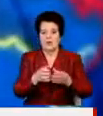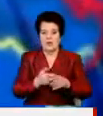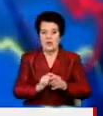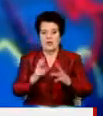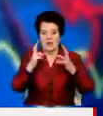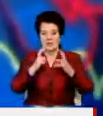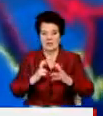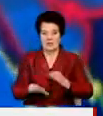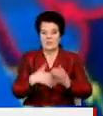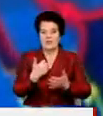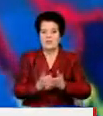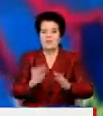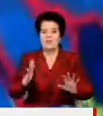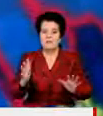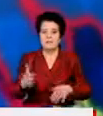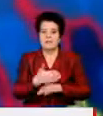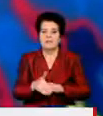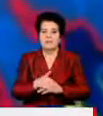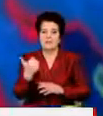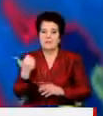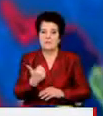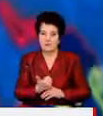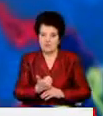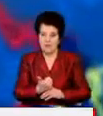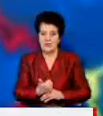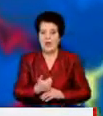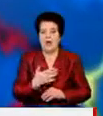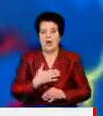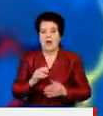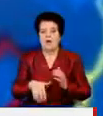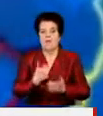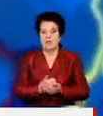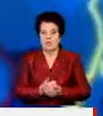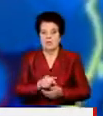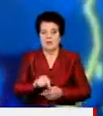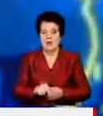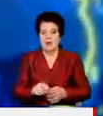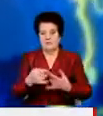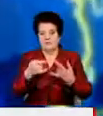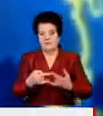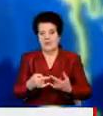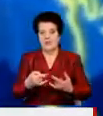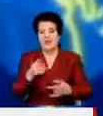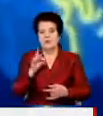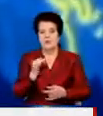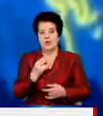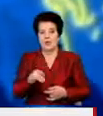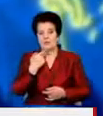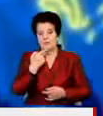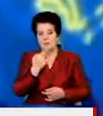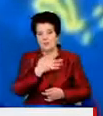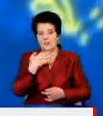vor fi analizate principalele evenimente externe ale săptămânii. Iulian Fruntașu, moderatorul emisiunii, este în platoul telejurnalului și ne spune mai